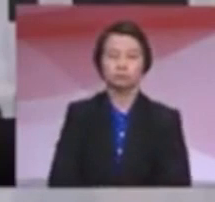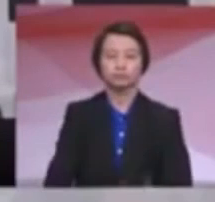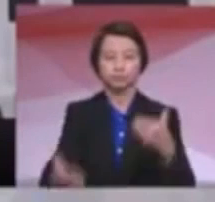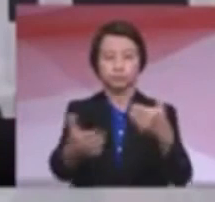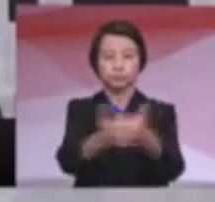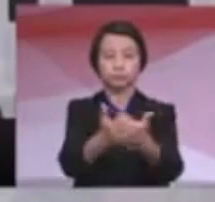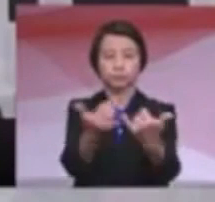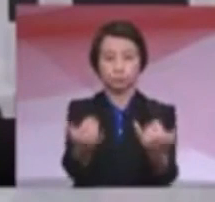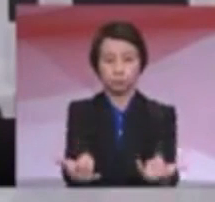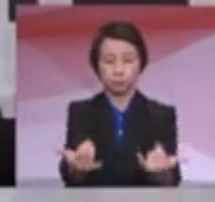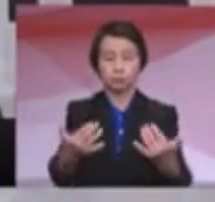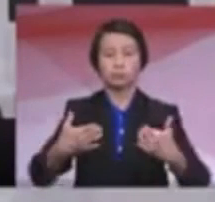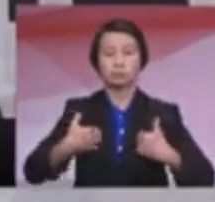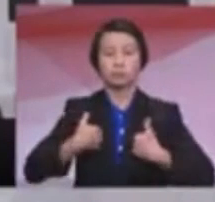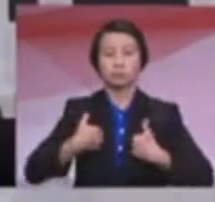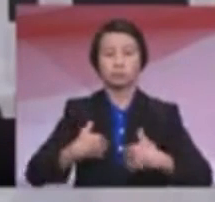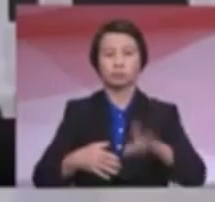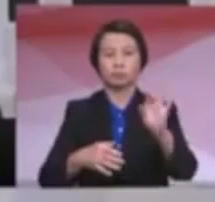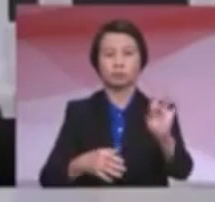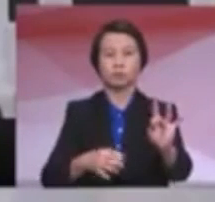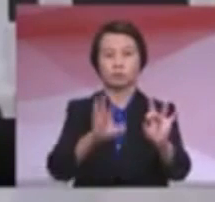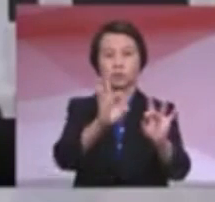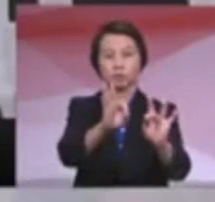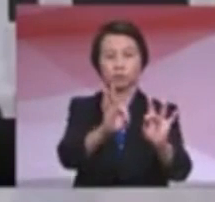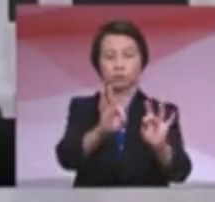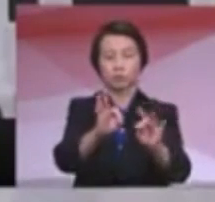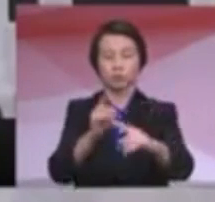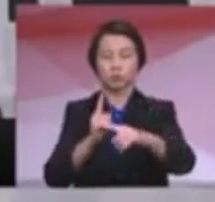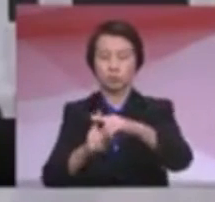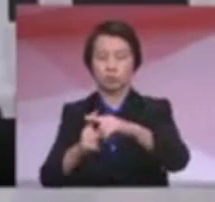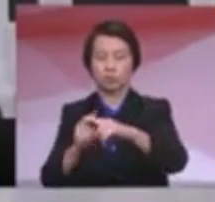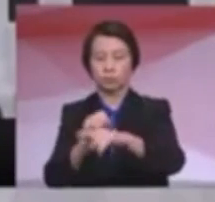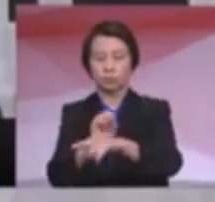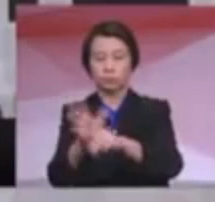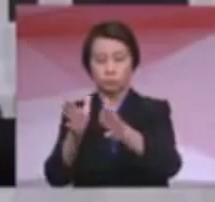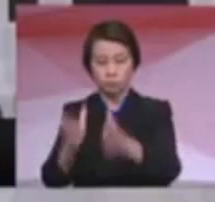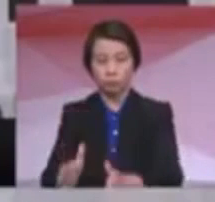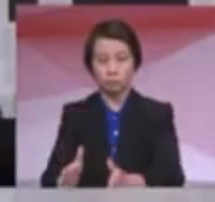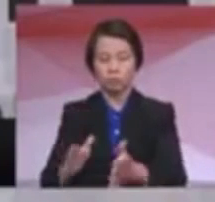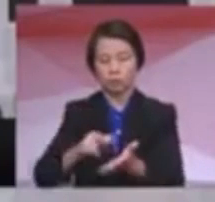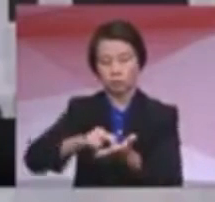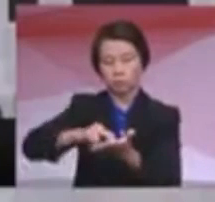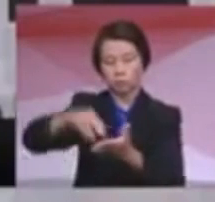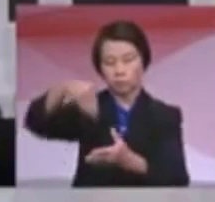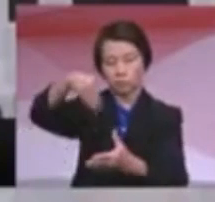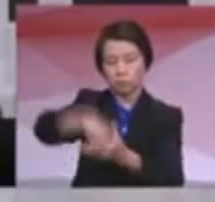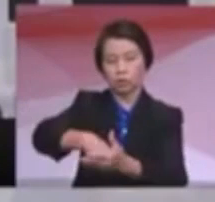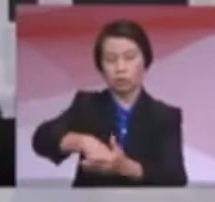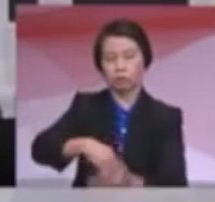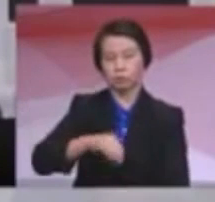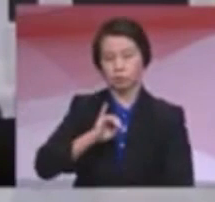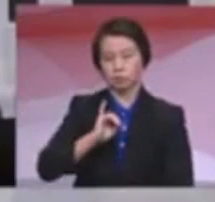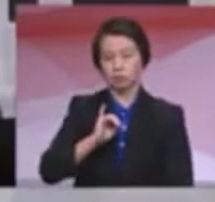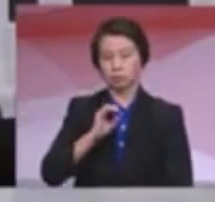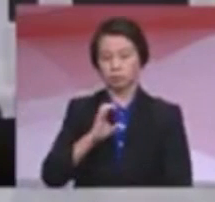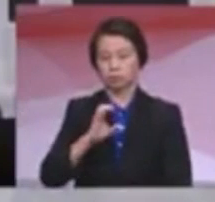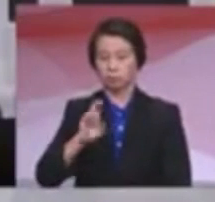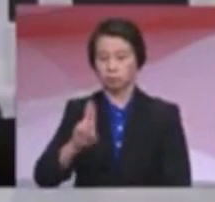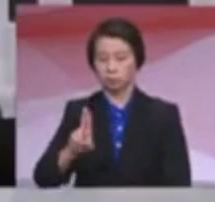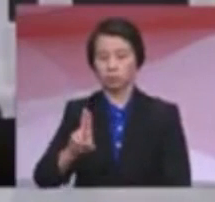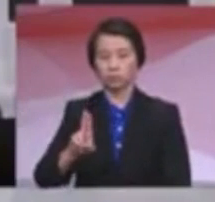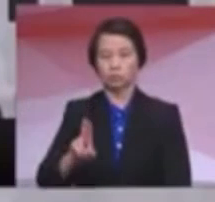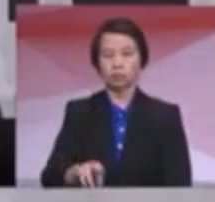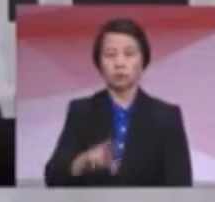sehingga kini terdapat 89 kes positif COVID-19 yang sedang dirawat di unit rawatan rapi, di